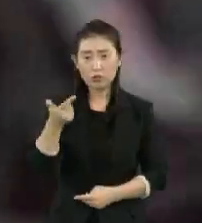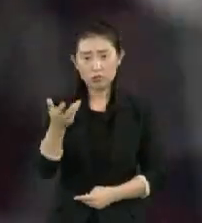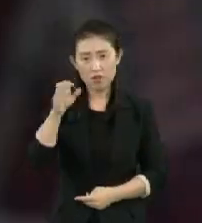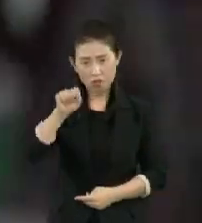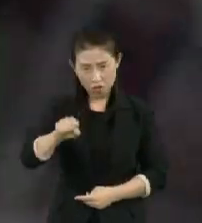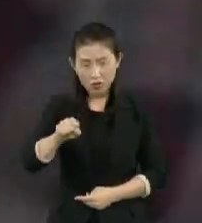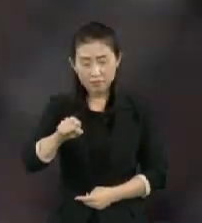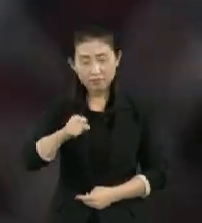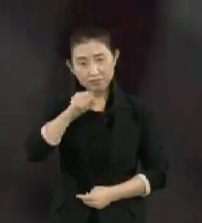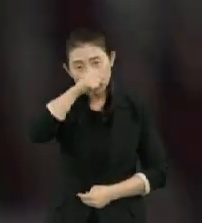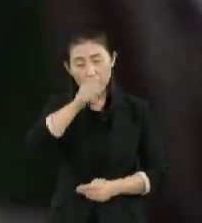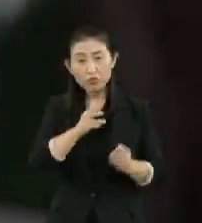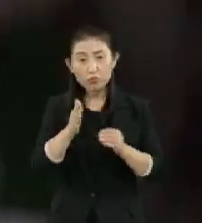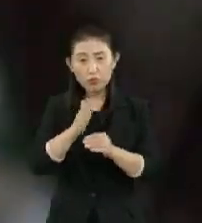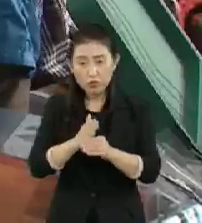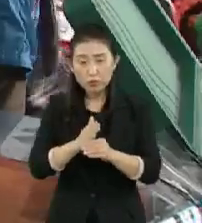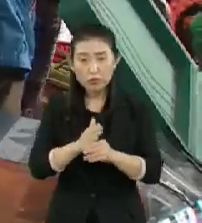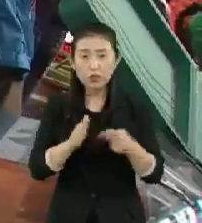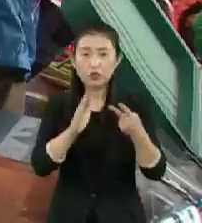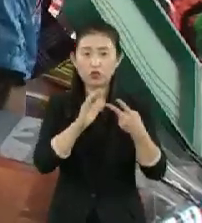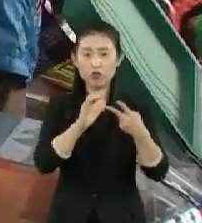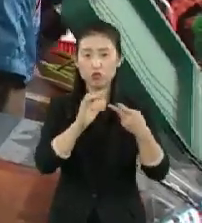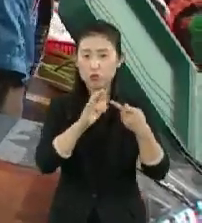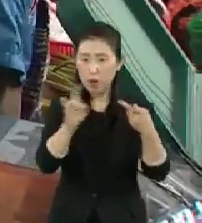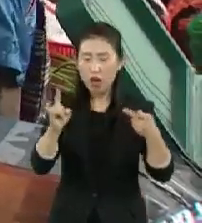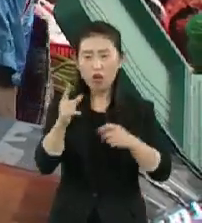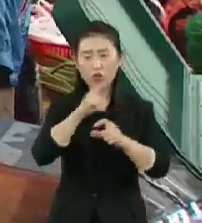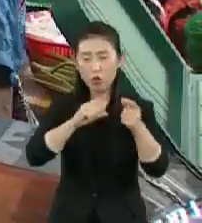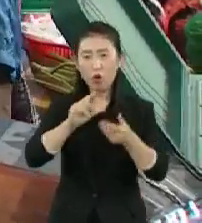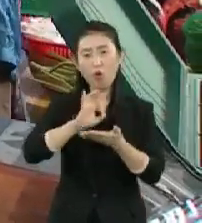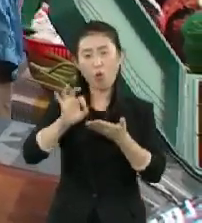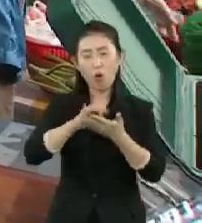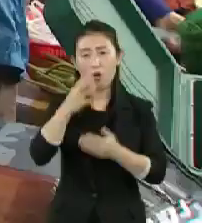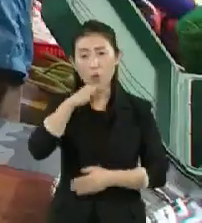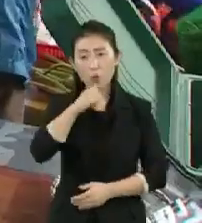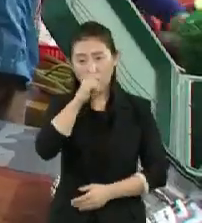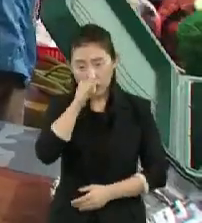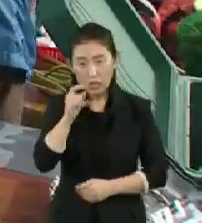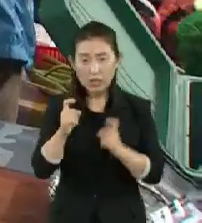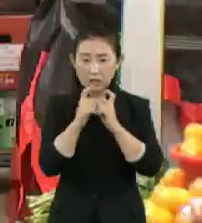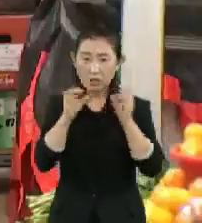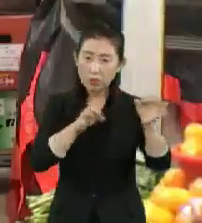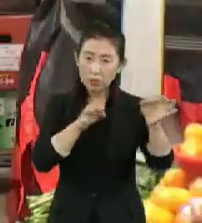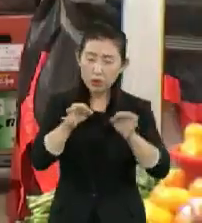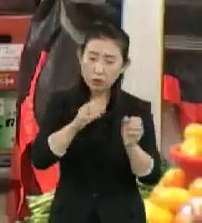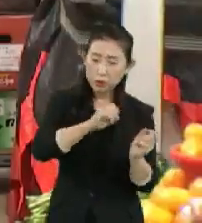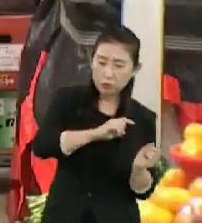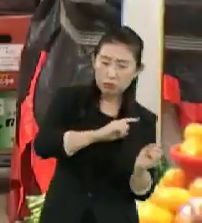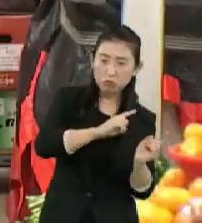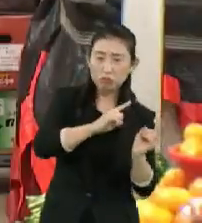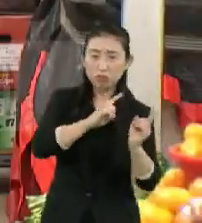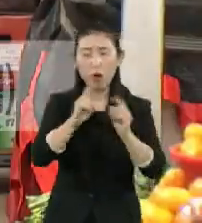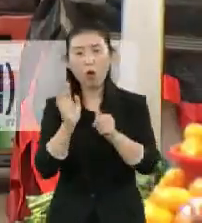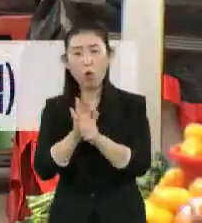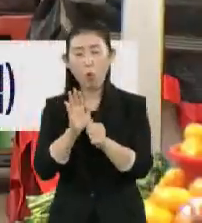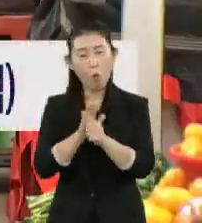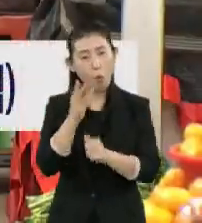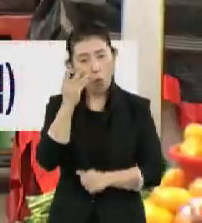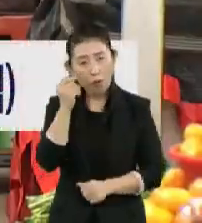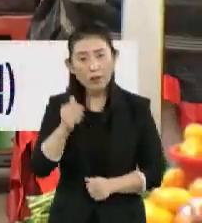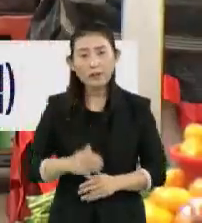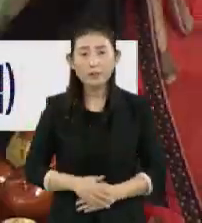3,600억 원입니다. 발행액 대비 12배의 소비 효과가 나타나는 등 쓰러져가는 소상공인들의 산소호흡기 역할을 하고